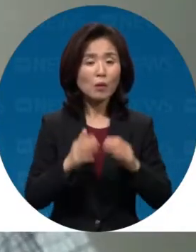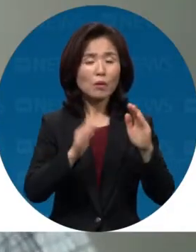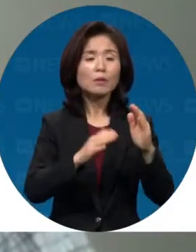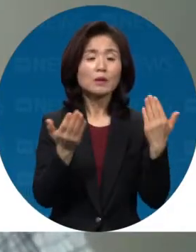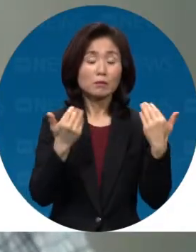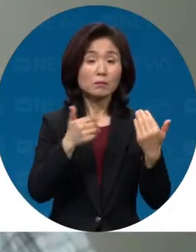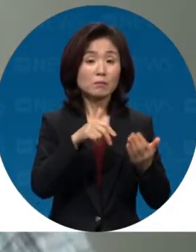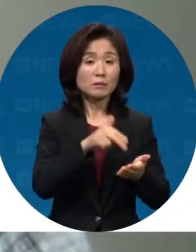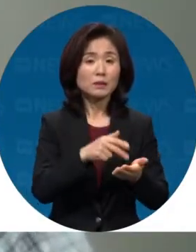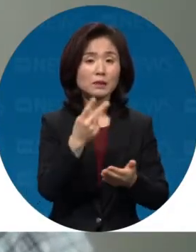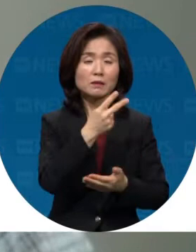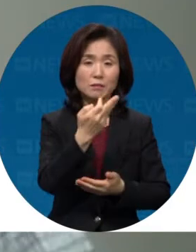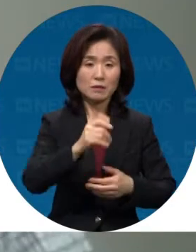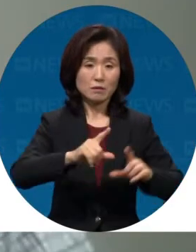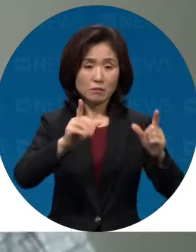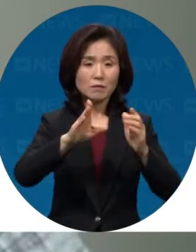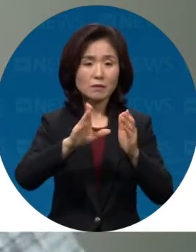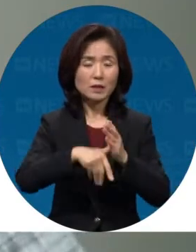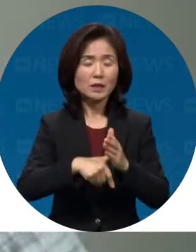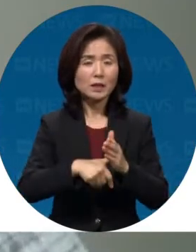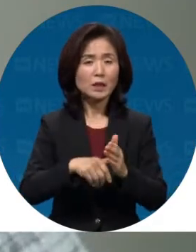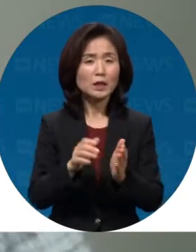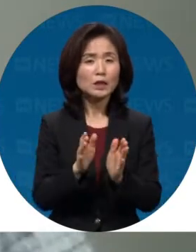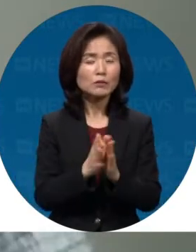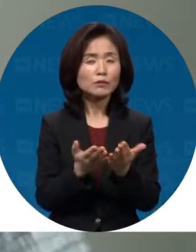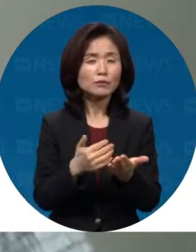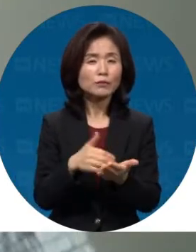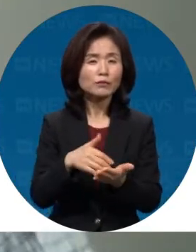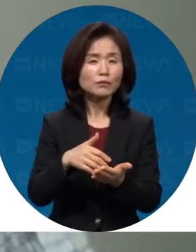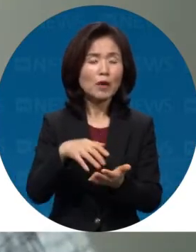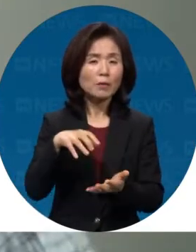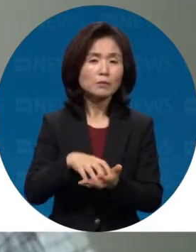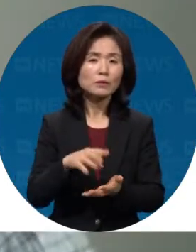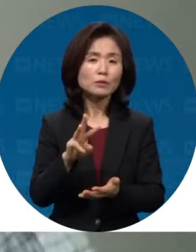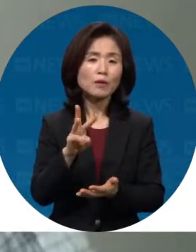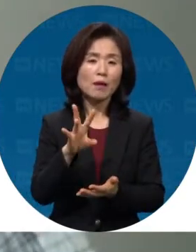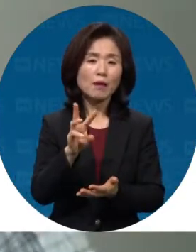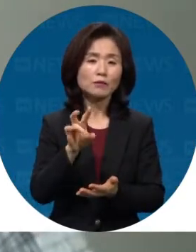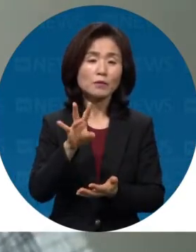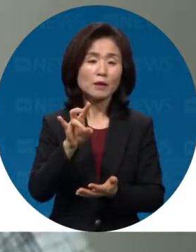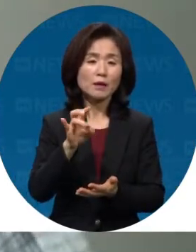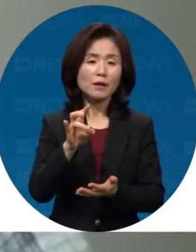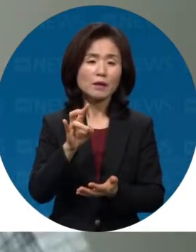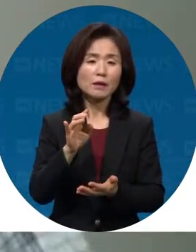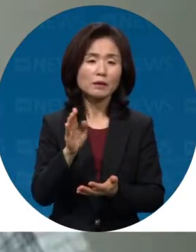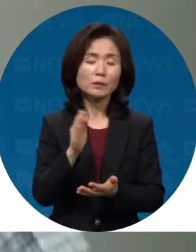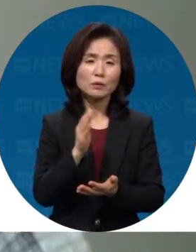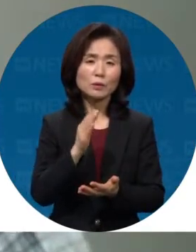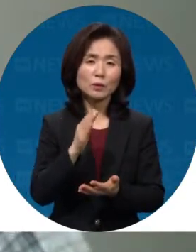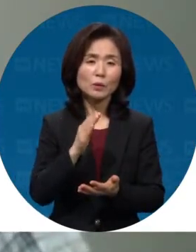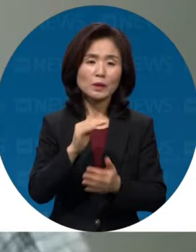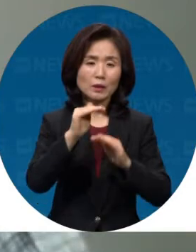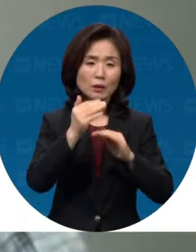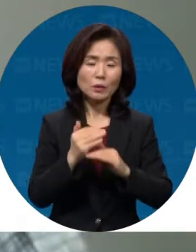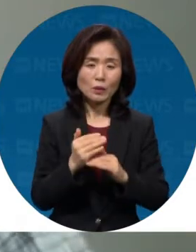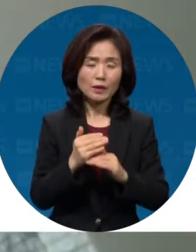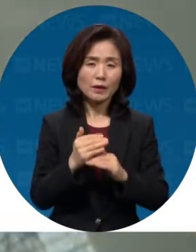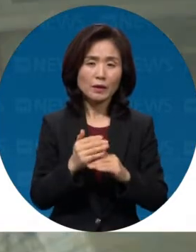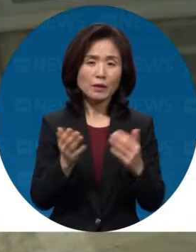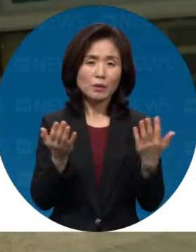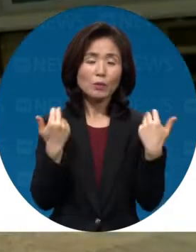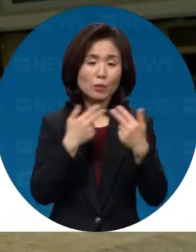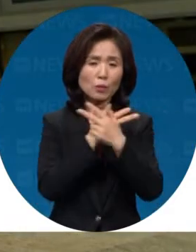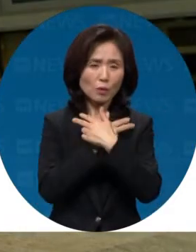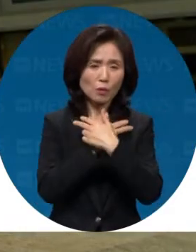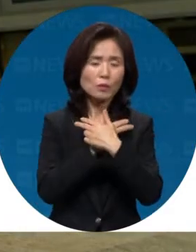공립학교의 경우에는 2018년에 24페이지에 달하는 그런 그 교복 강령 정책이 있었는데 이게 두 페이지로 줄었어요.